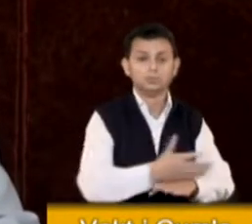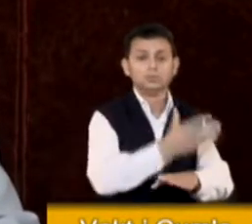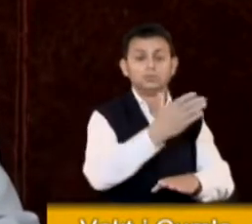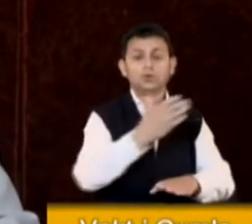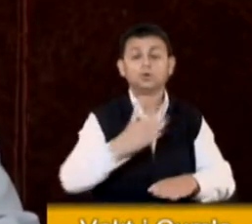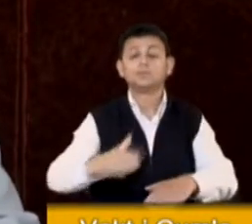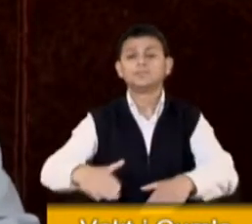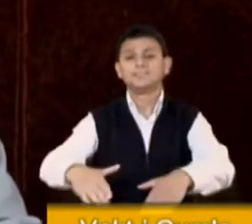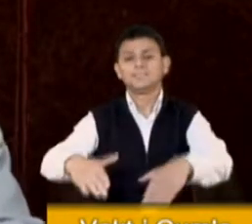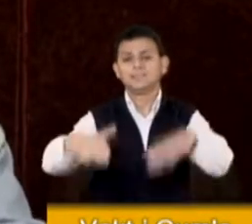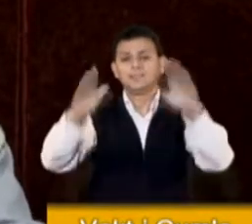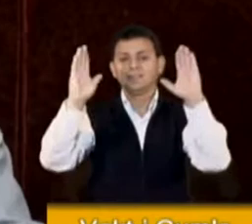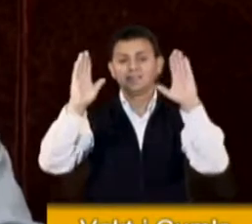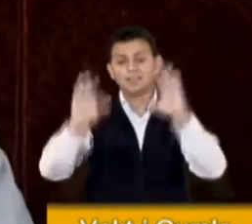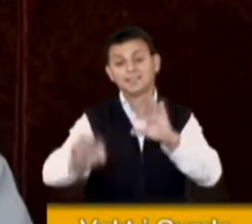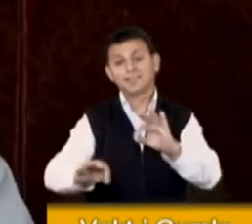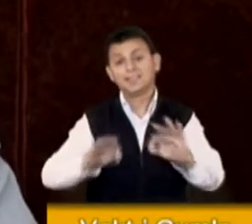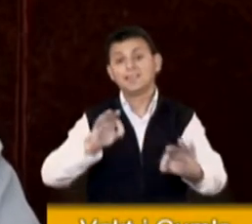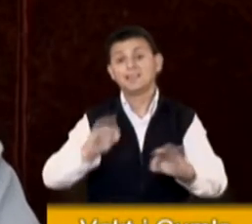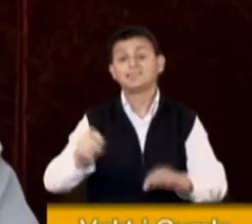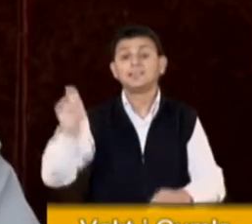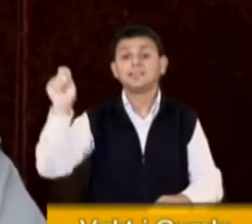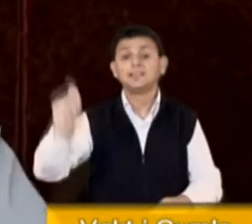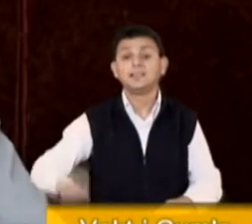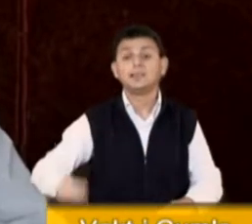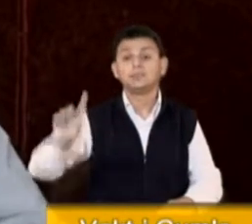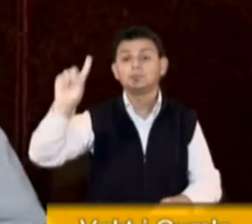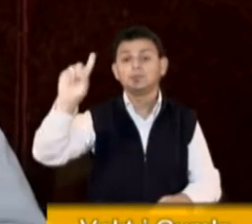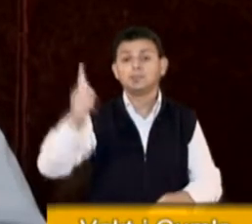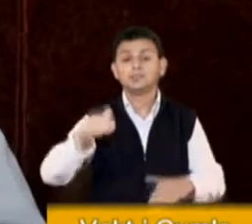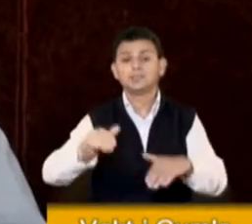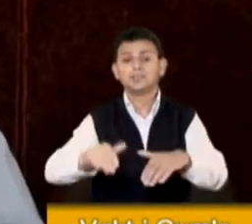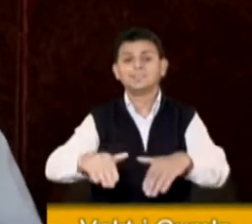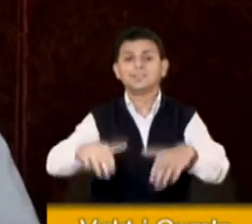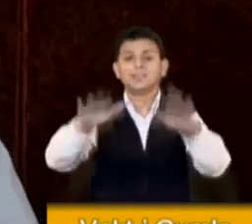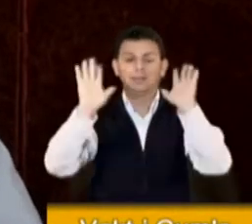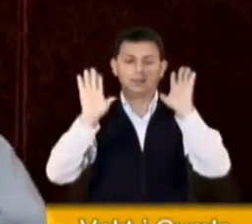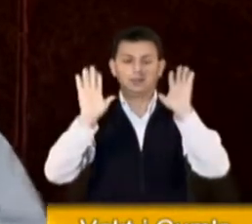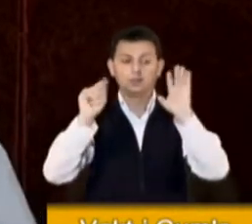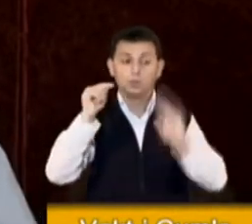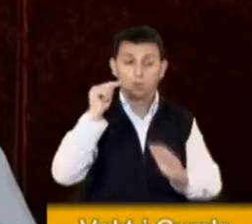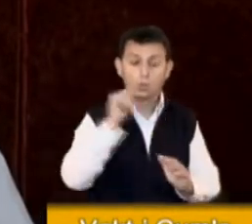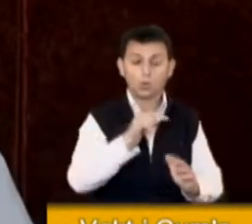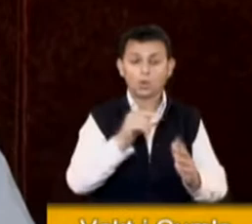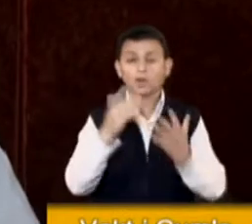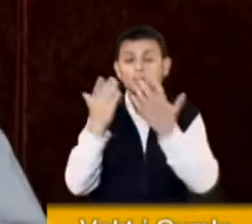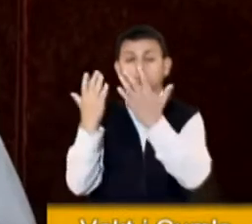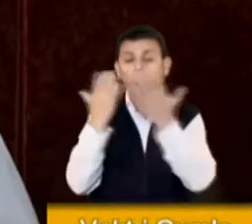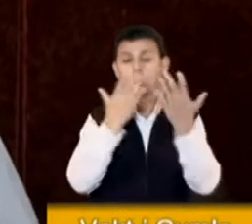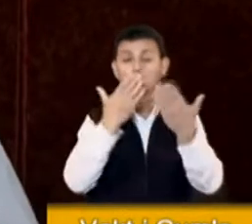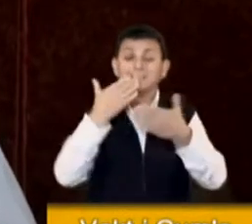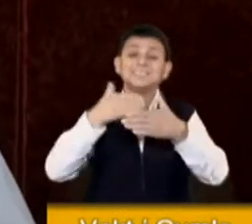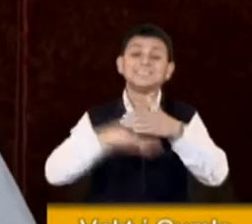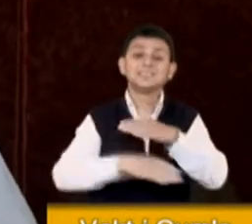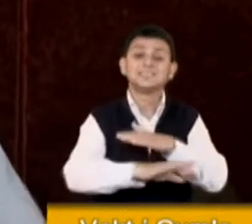değil veya tercih edilen bir şey değil. Niye? Çünkü onlarda iltica yok, dua yok,